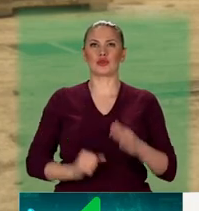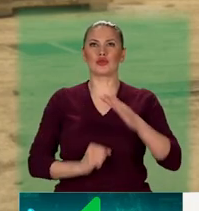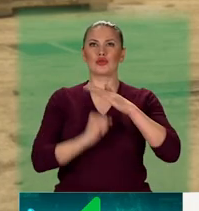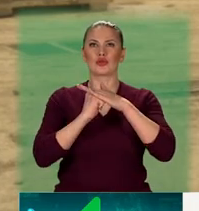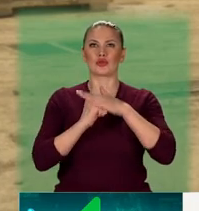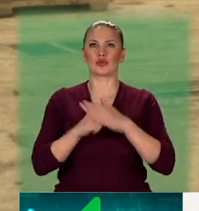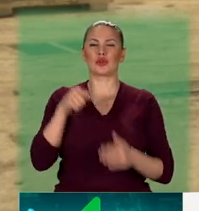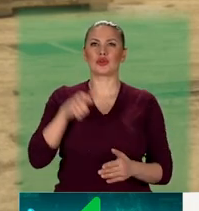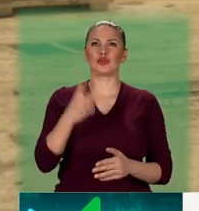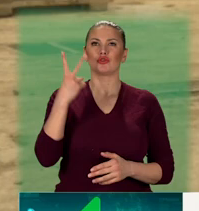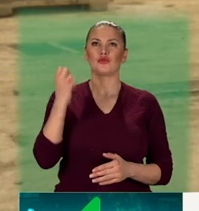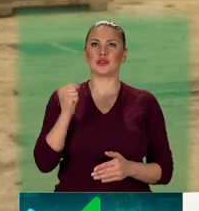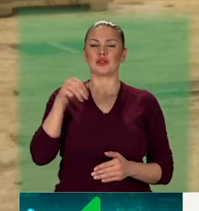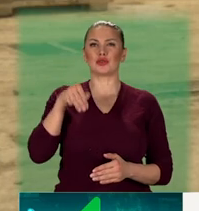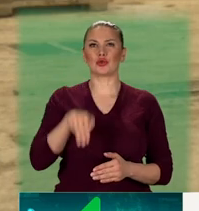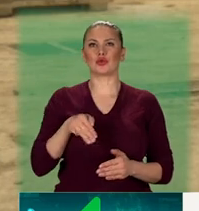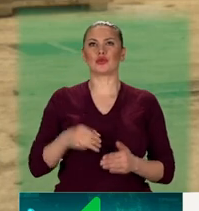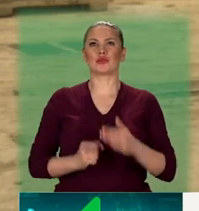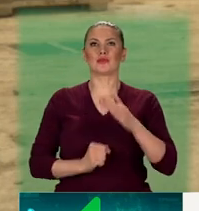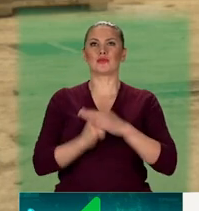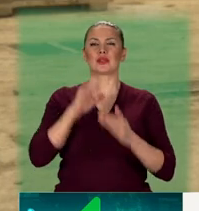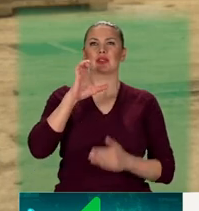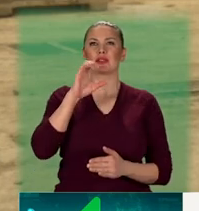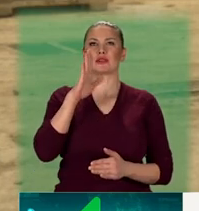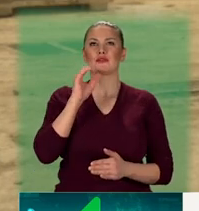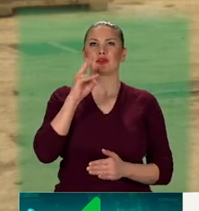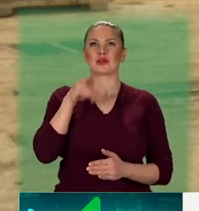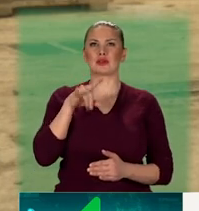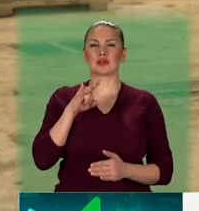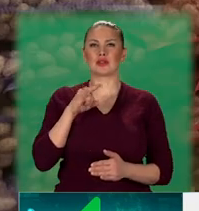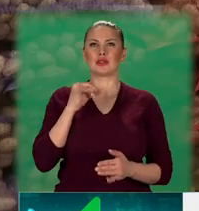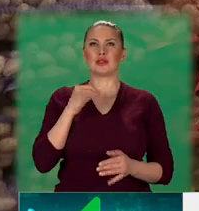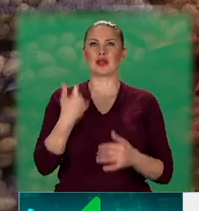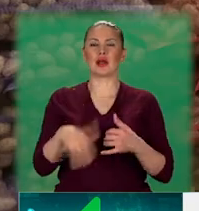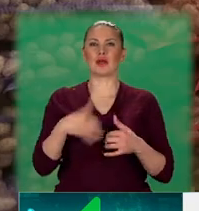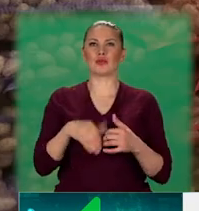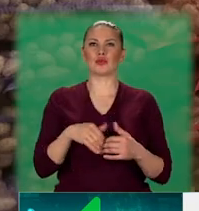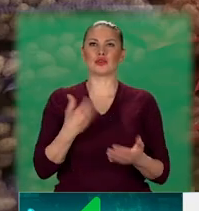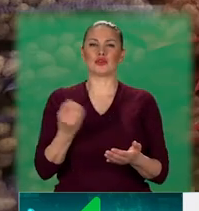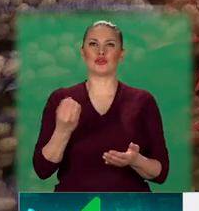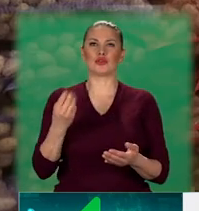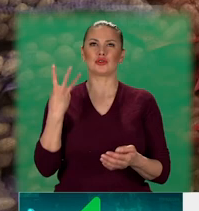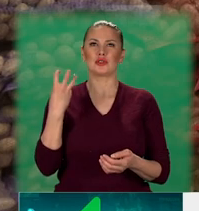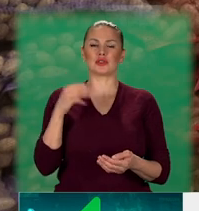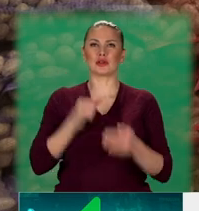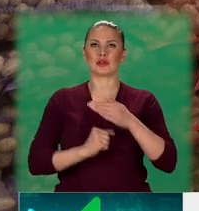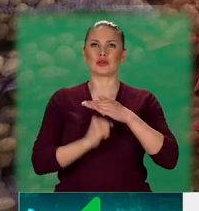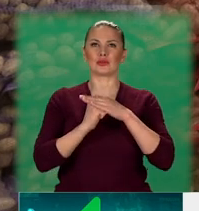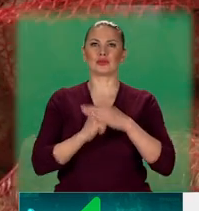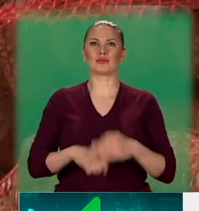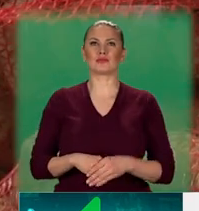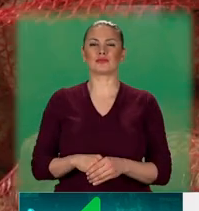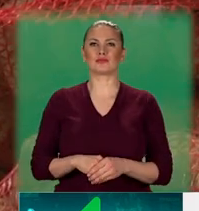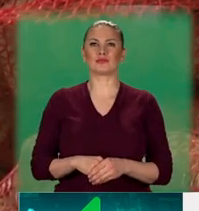тонн свеклы и еще капусты 300 тонн у нас. Свои объемы производства один из востребованных